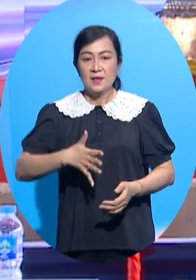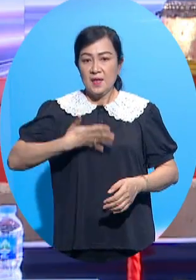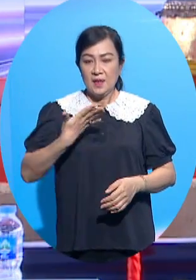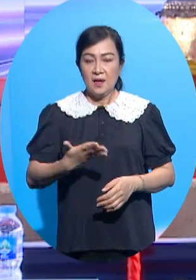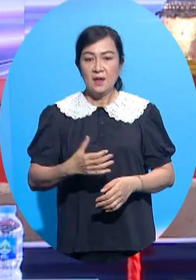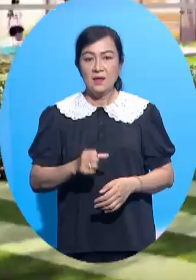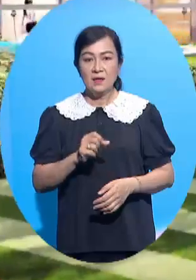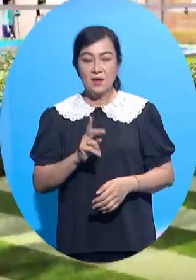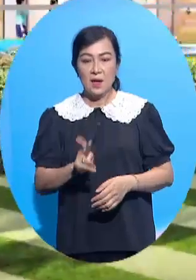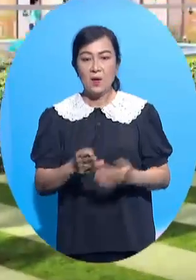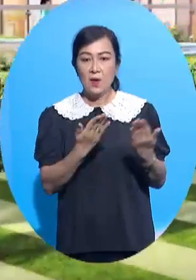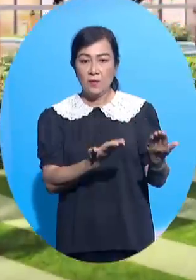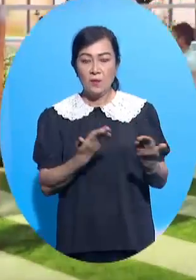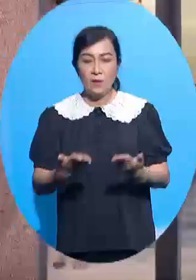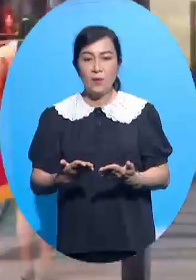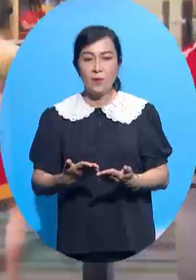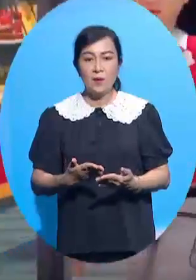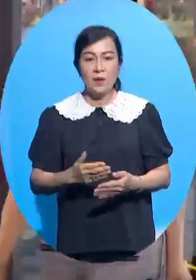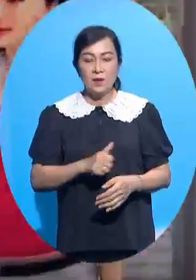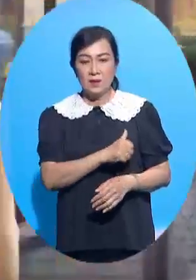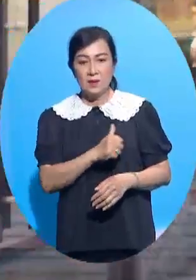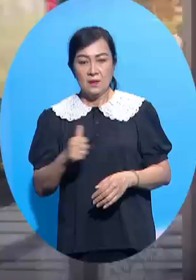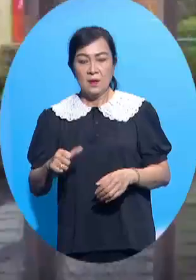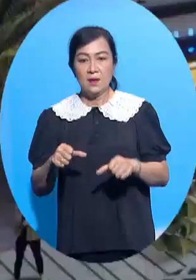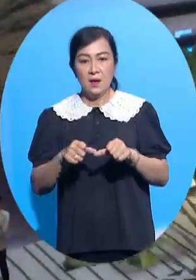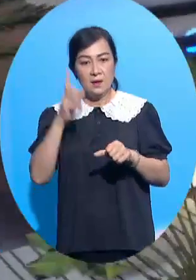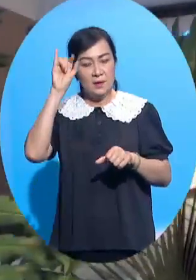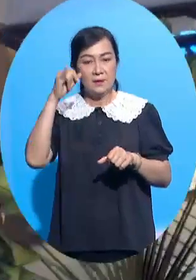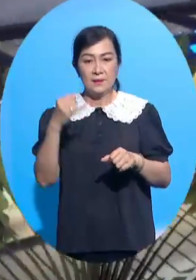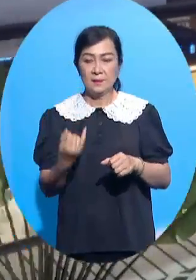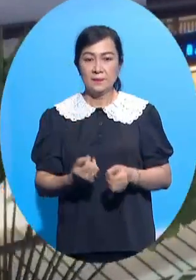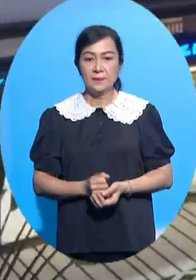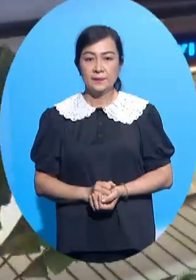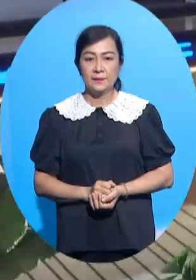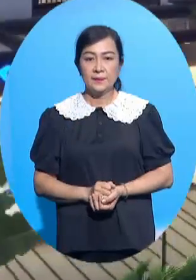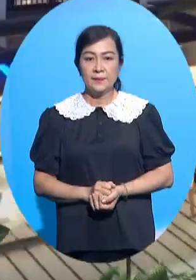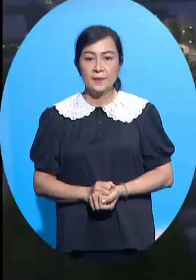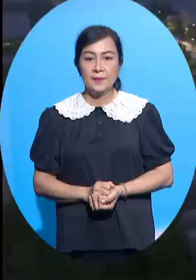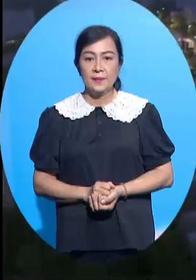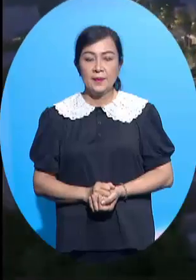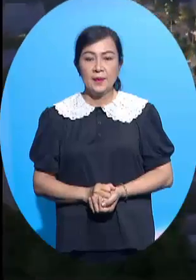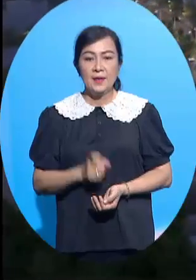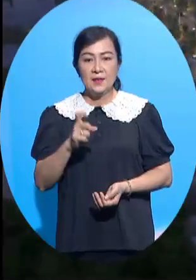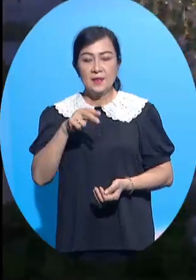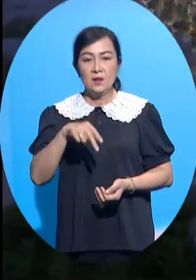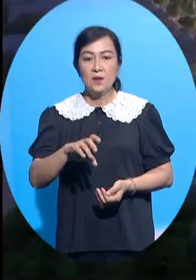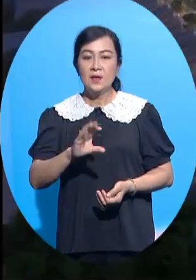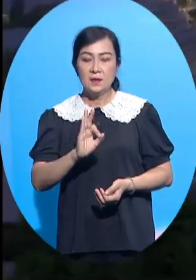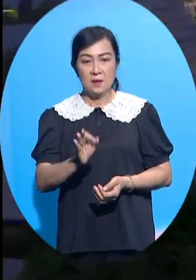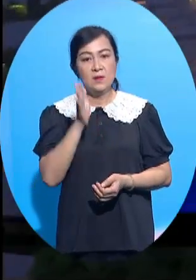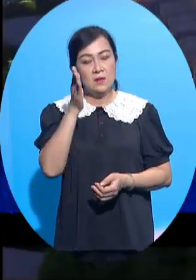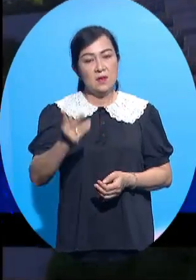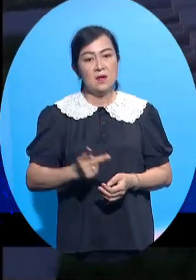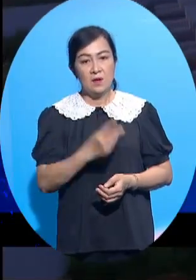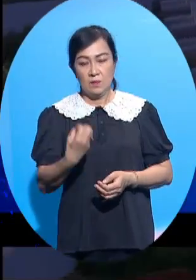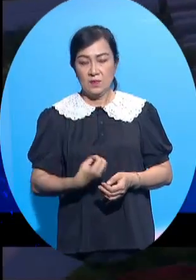shop house phục vụ cho cư dân toàn bộ tại dự án. Với thiết kế hiện đại, Destino Central hướng đến không gian